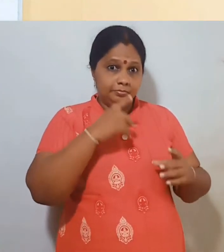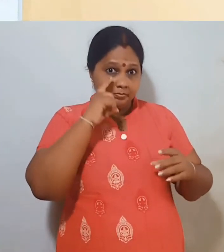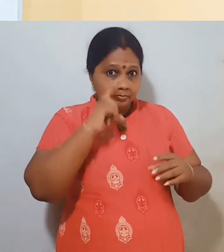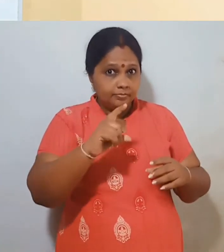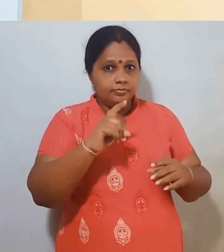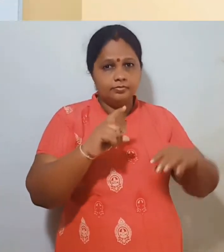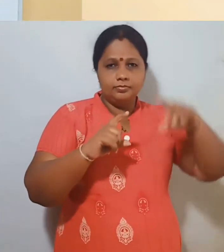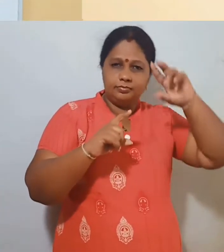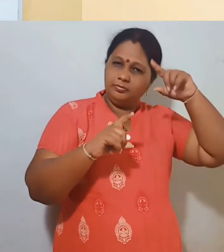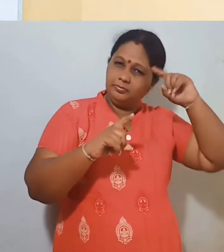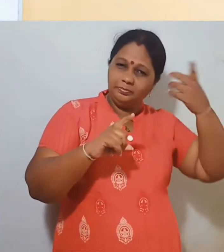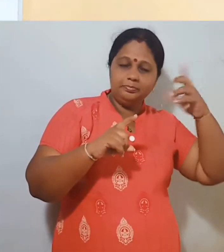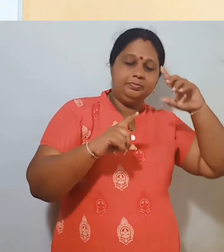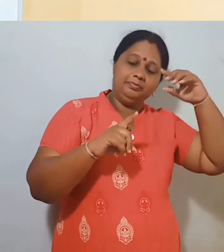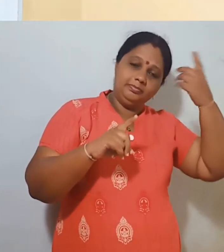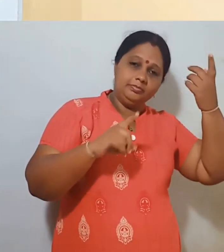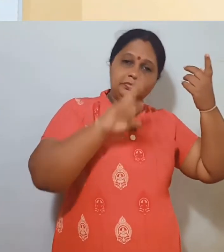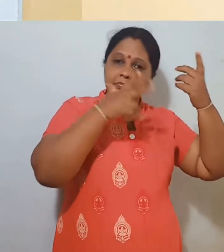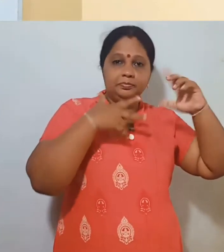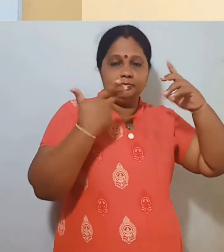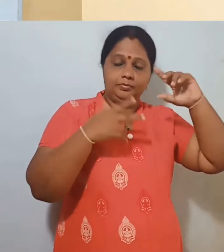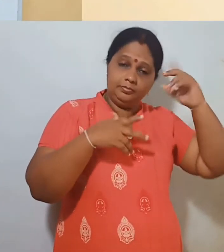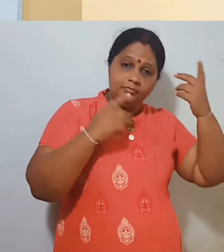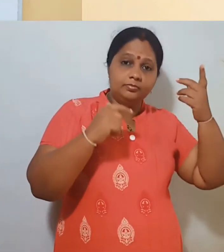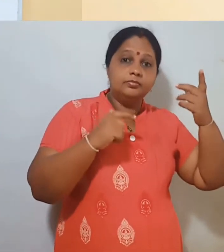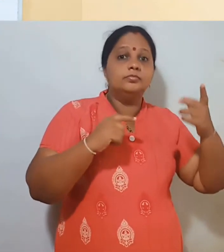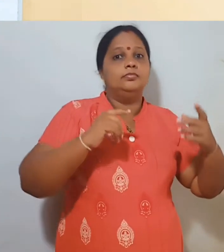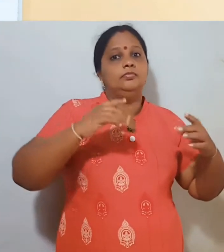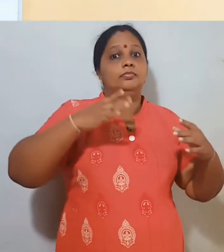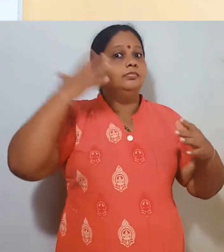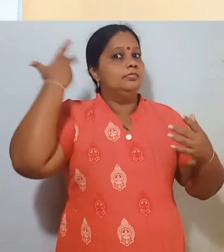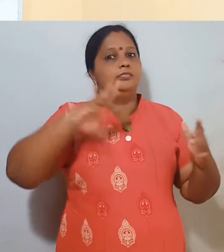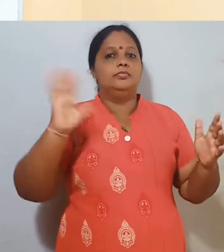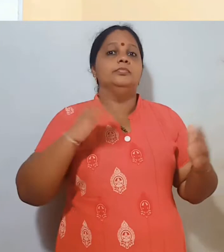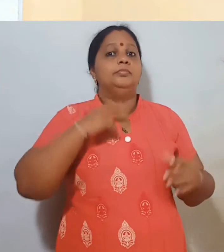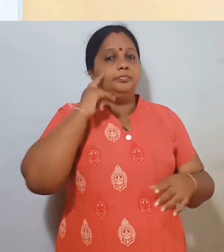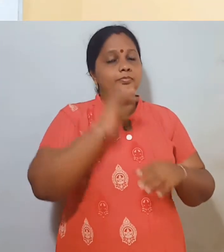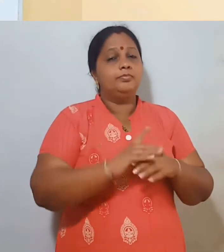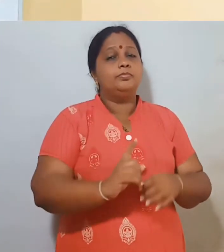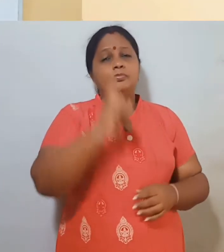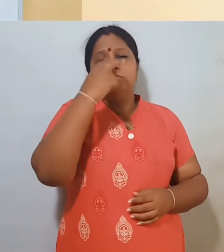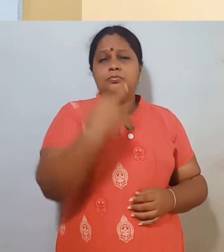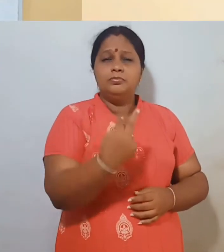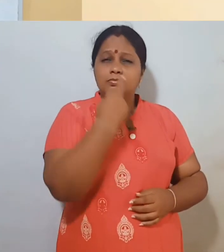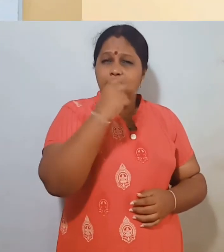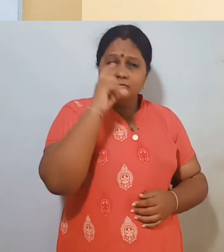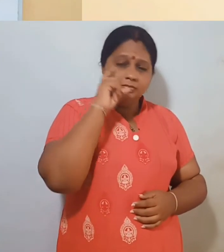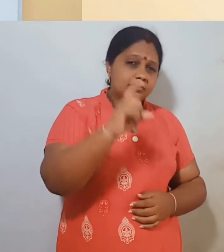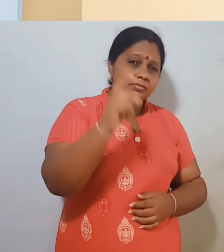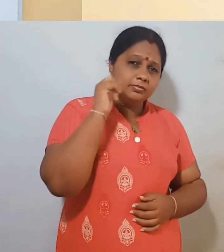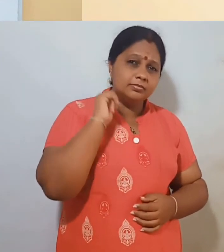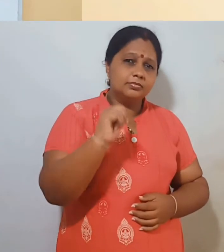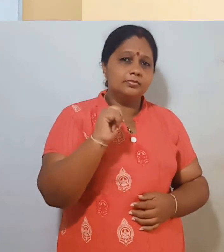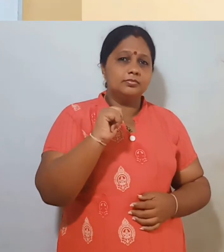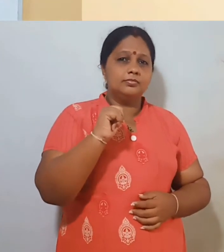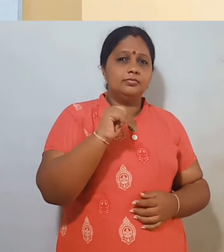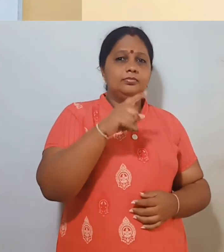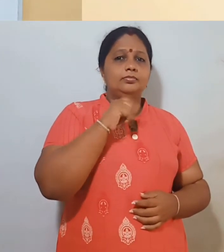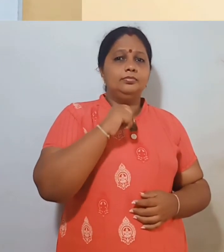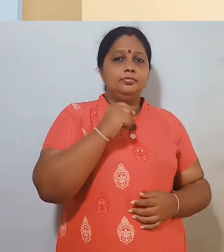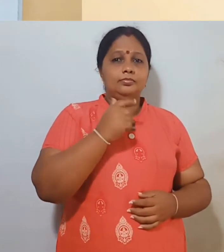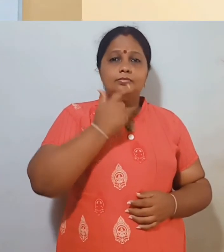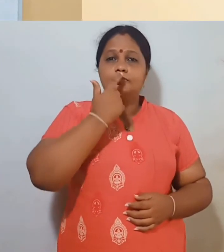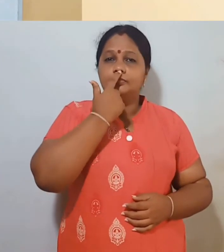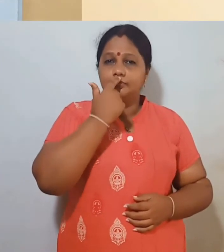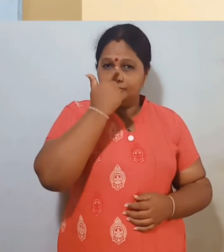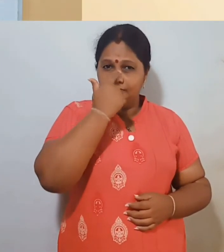அர்த்தம். ரைட். அப்ப மூச்சு இருக்குதான்றத முதல்ல பார்க்க வேண்டும். மூச்சு இருக்குதான்றத எப்படி பார்க்கலாம்? அவர்